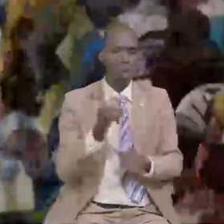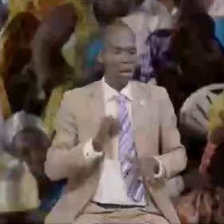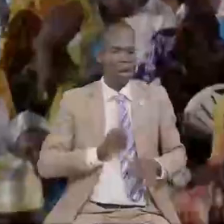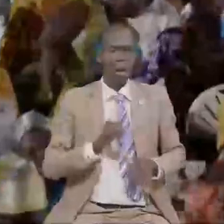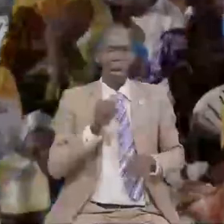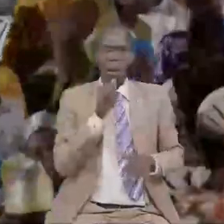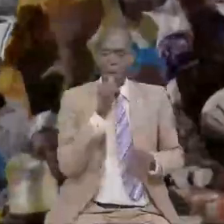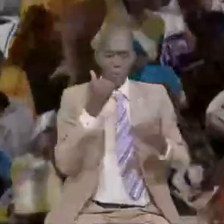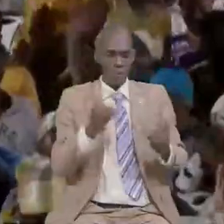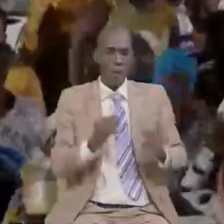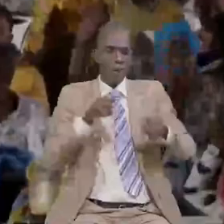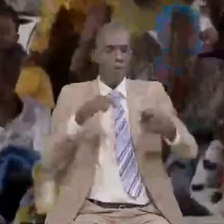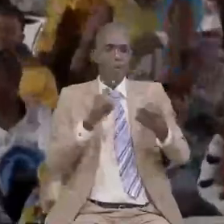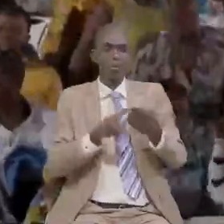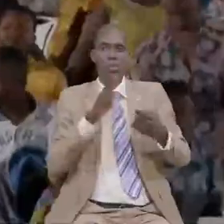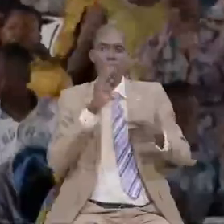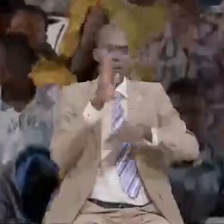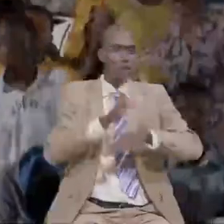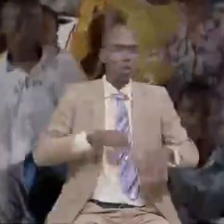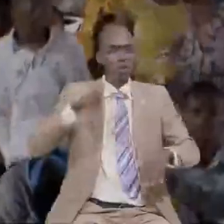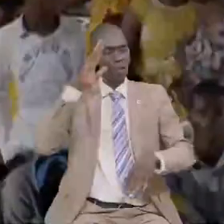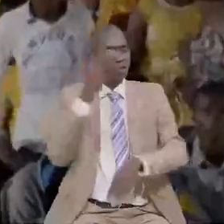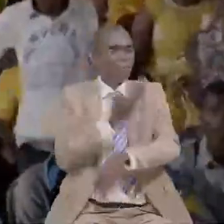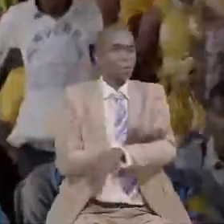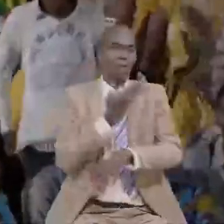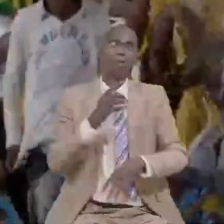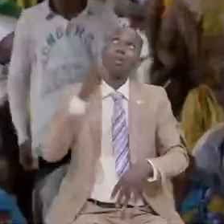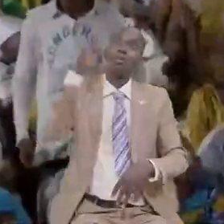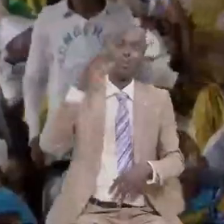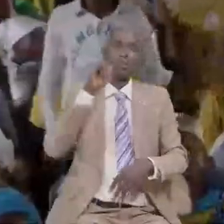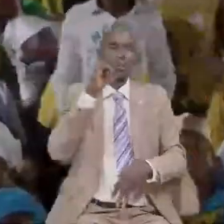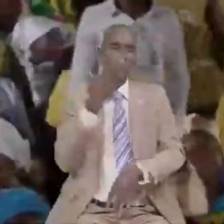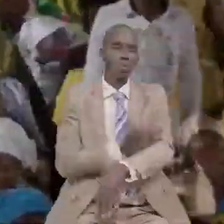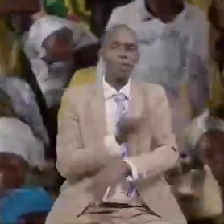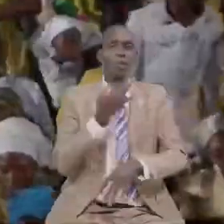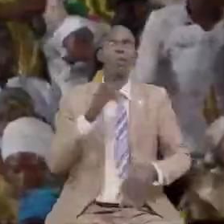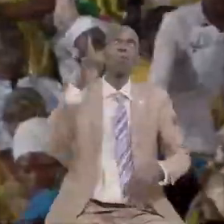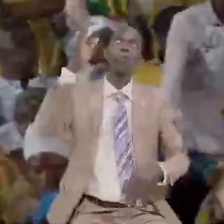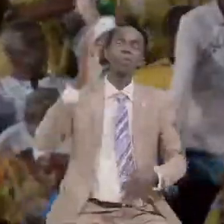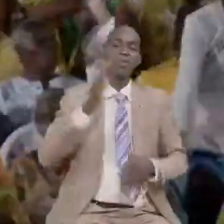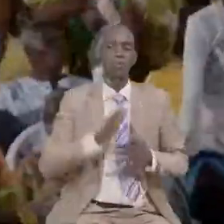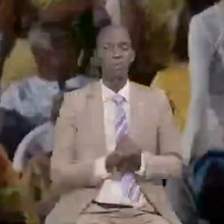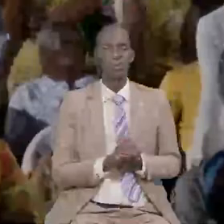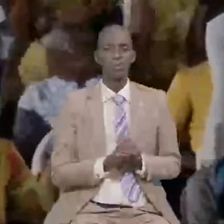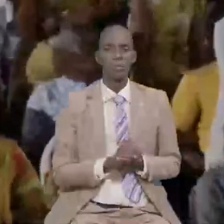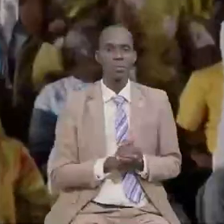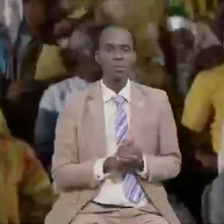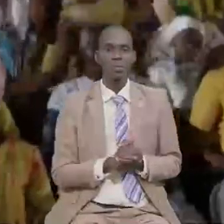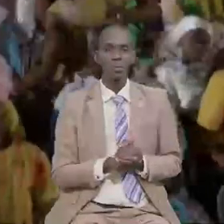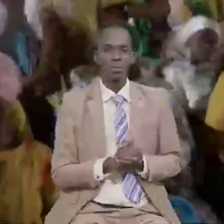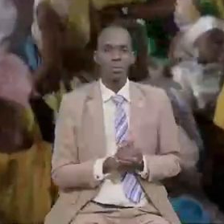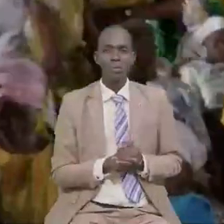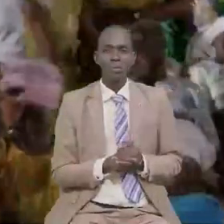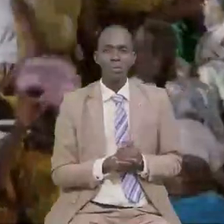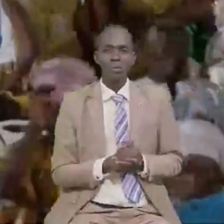es si content que tu t'identifies toi-même, que maintenant je suis devenu fille de Dieu, enfant de Dieu, fils de